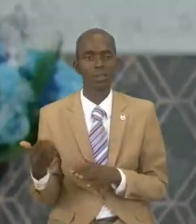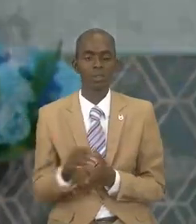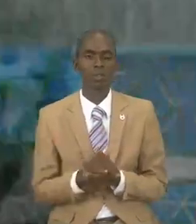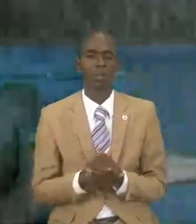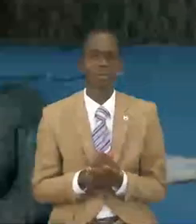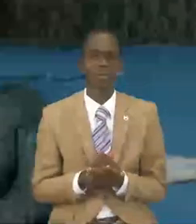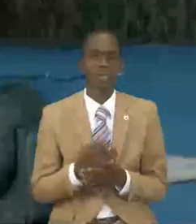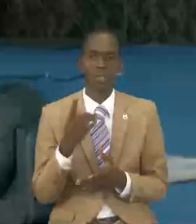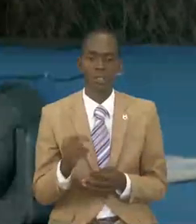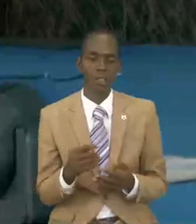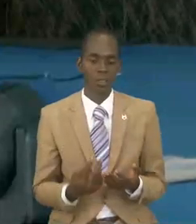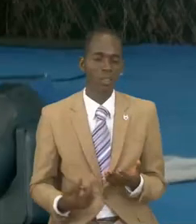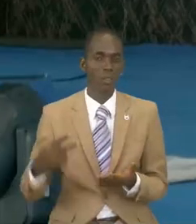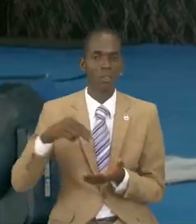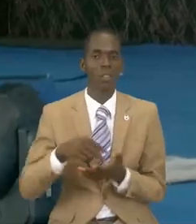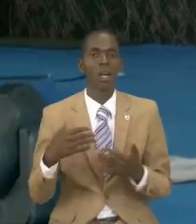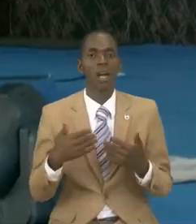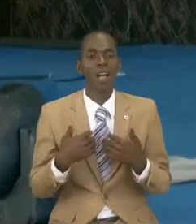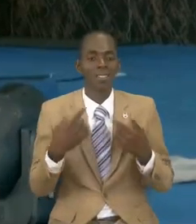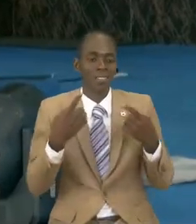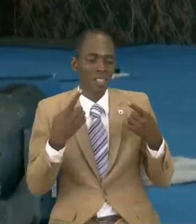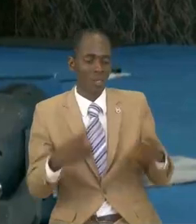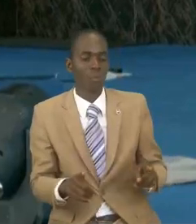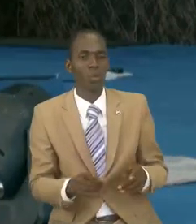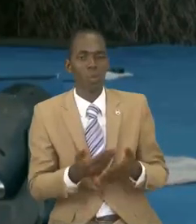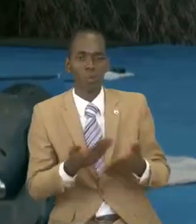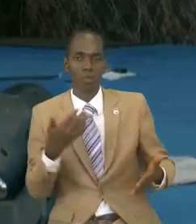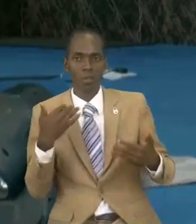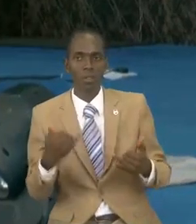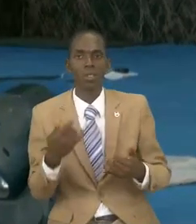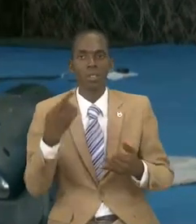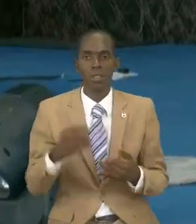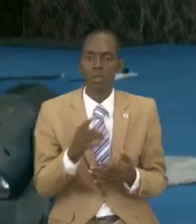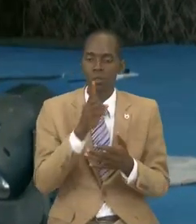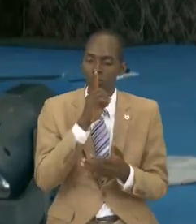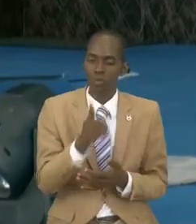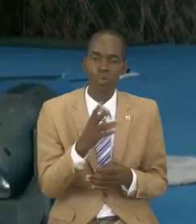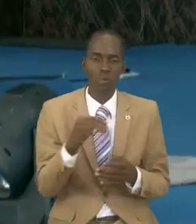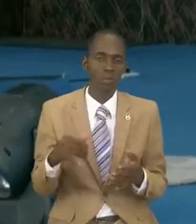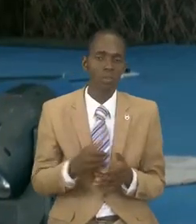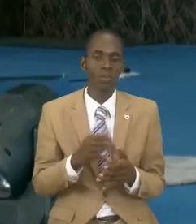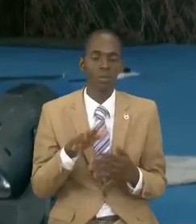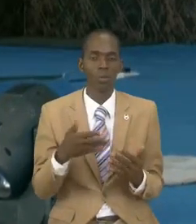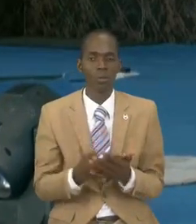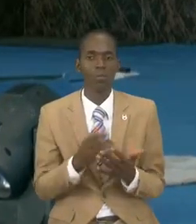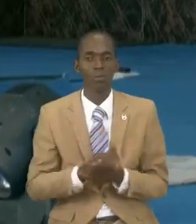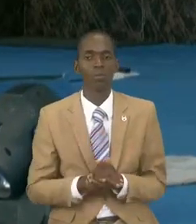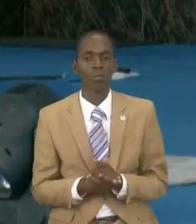cela, la résurrection a déjà lieu, la réalité de cette résurrection.